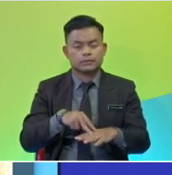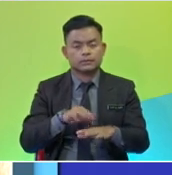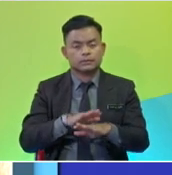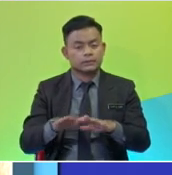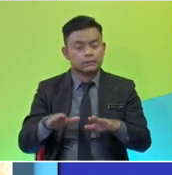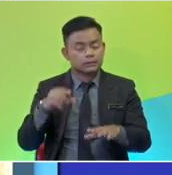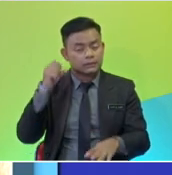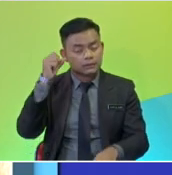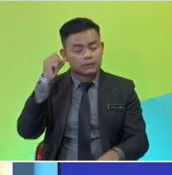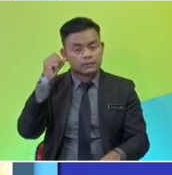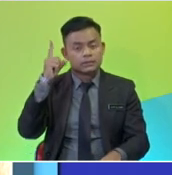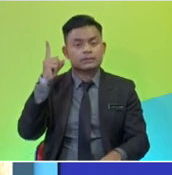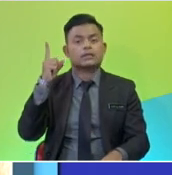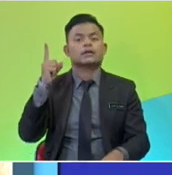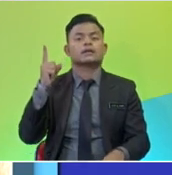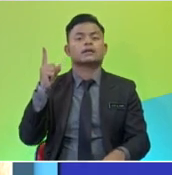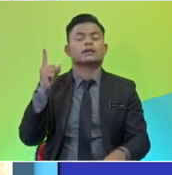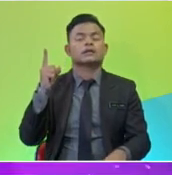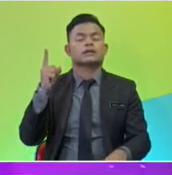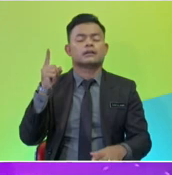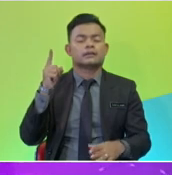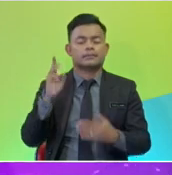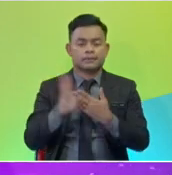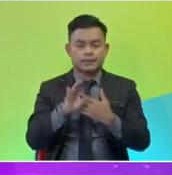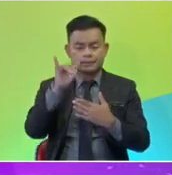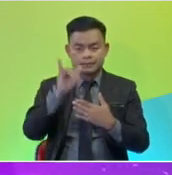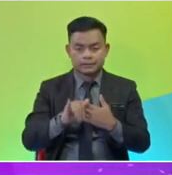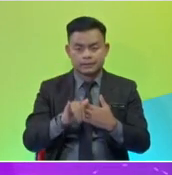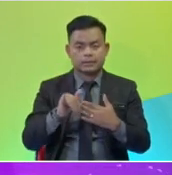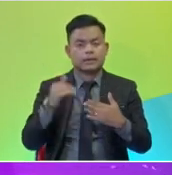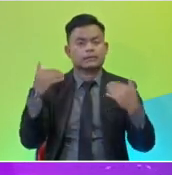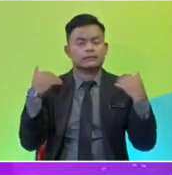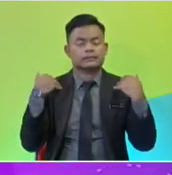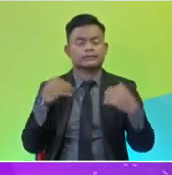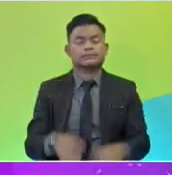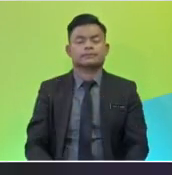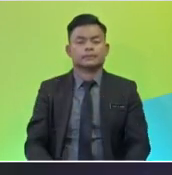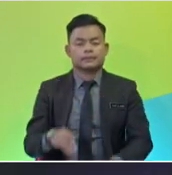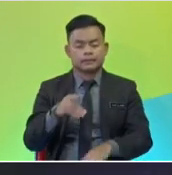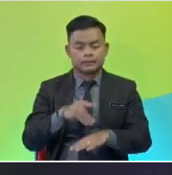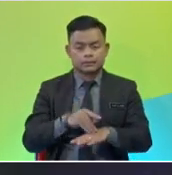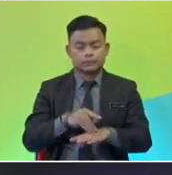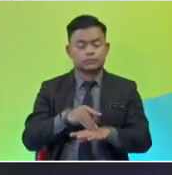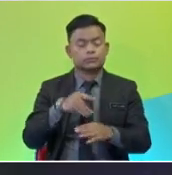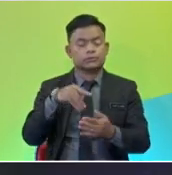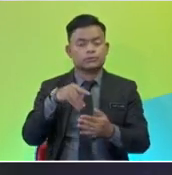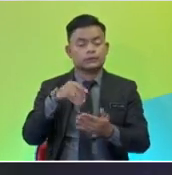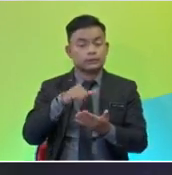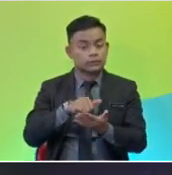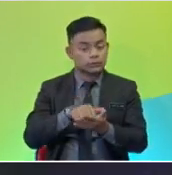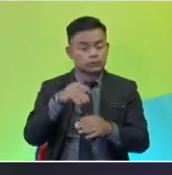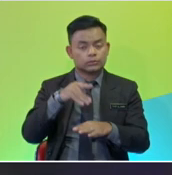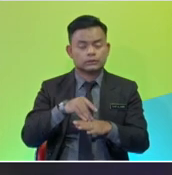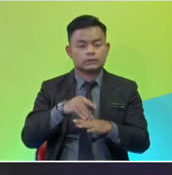bakal menimpa mereka Cikgu sedar Ya okey itu di kawasan sekolah dan juga berlari di tepi bangunan